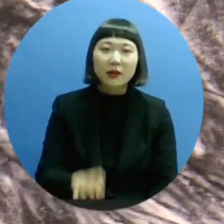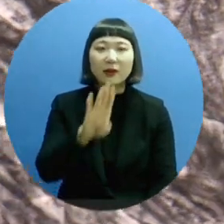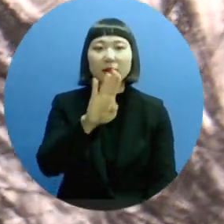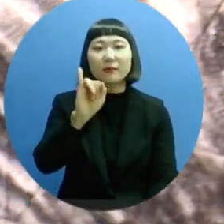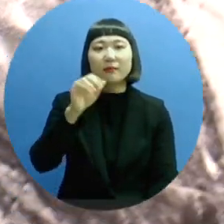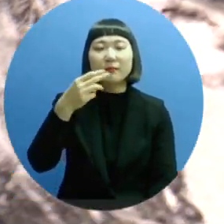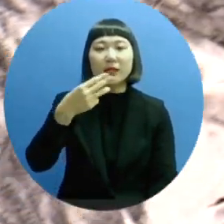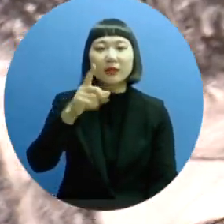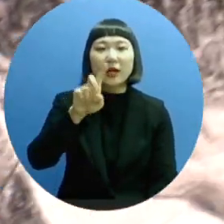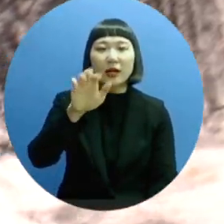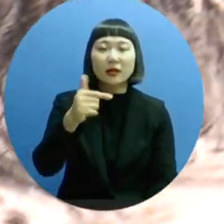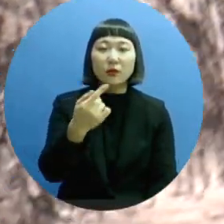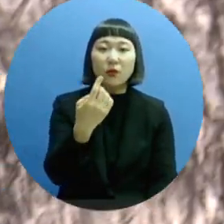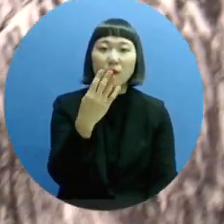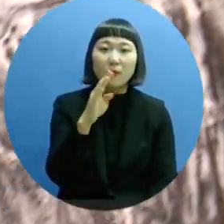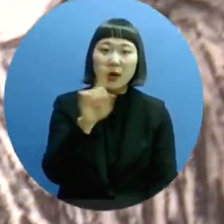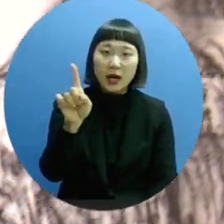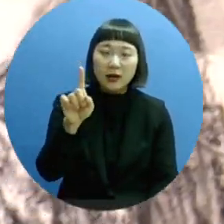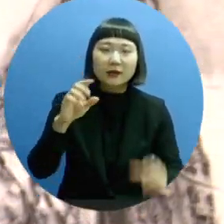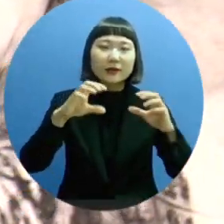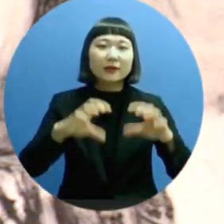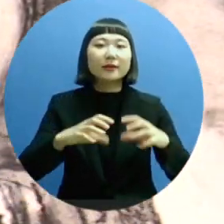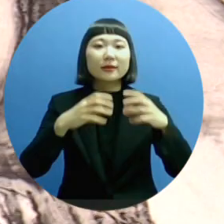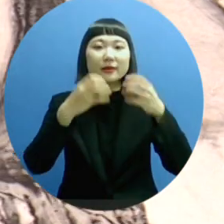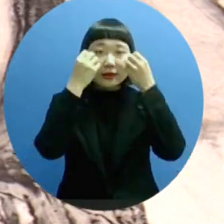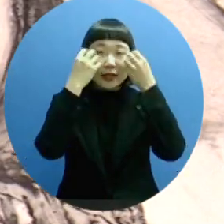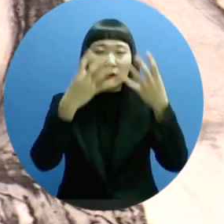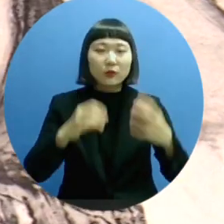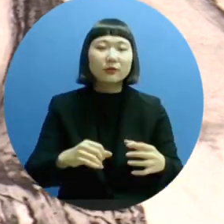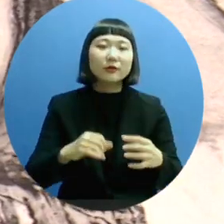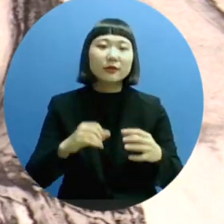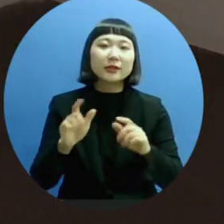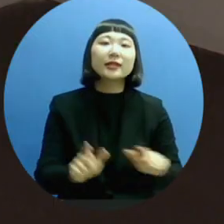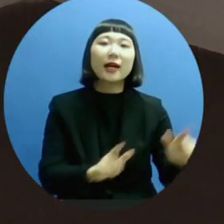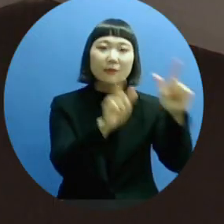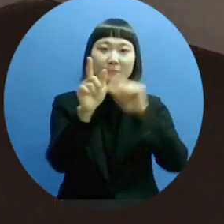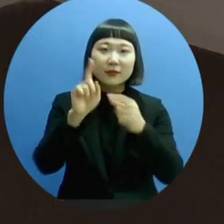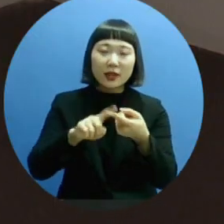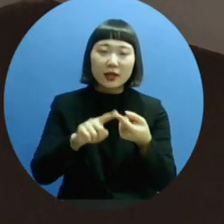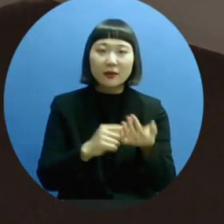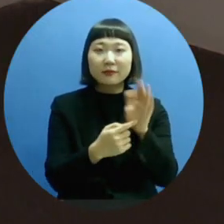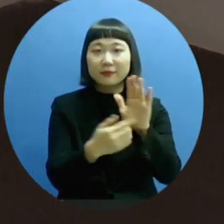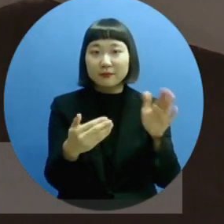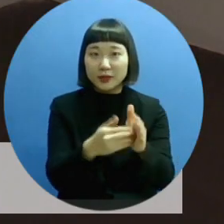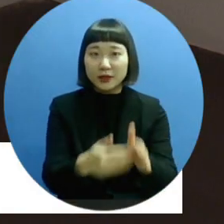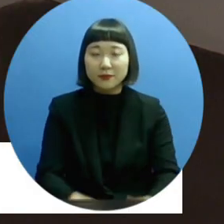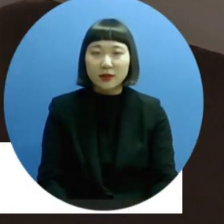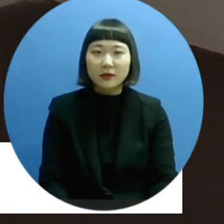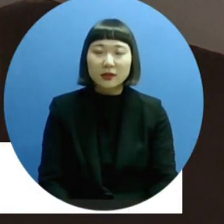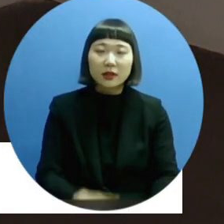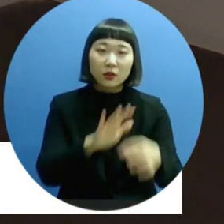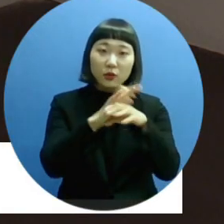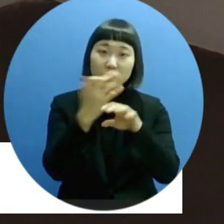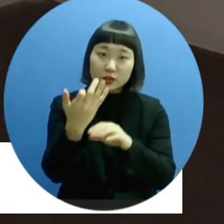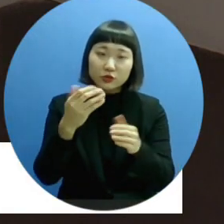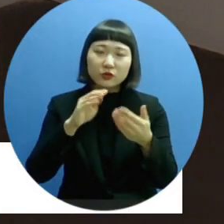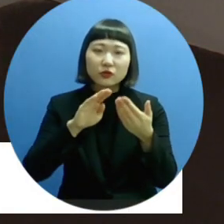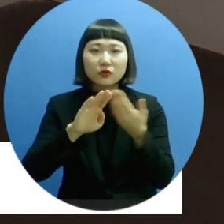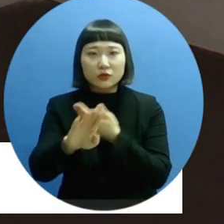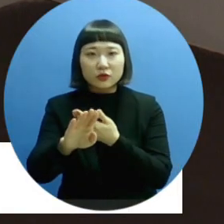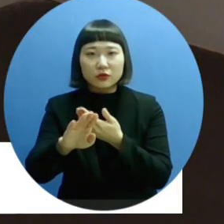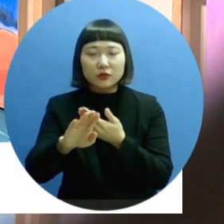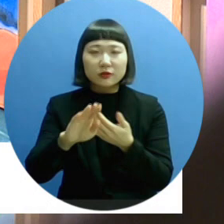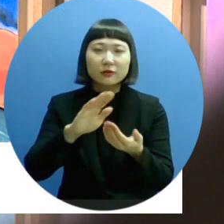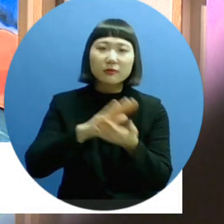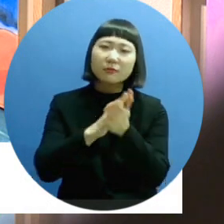이번 전시는 코로나19 이후 달라진 삶에 대한 이야기를 다루고 있습니다. 팬데믹 이후 많은 것이 달라져버린